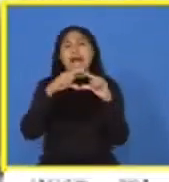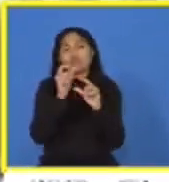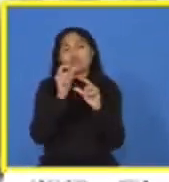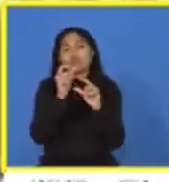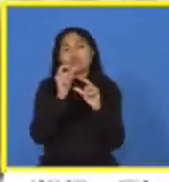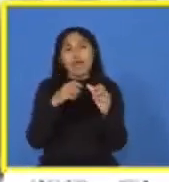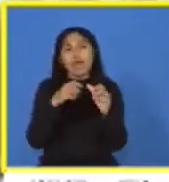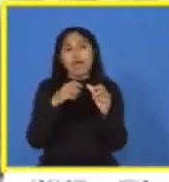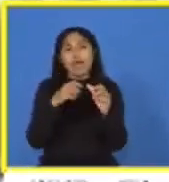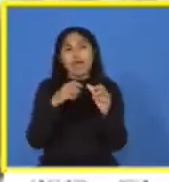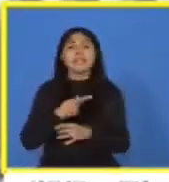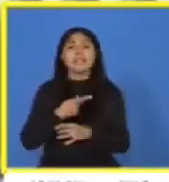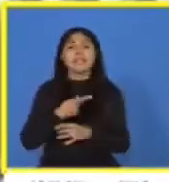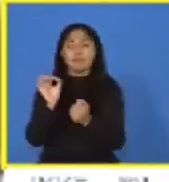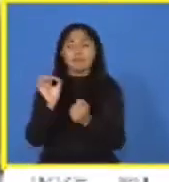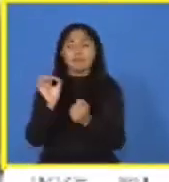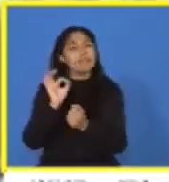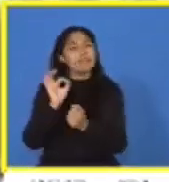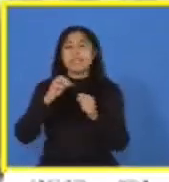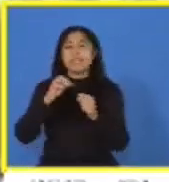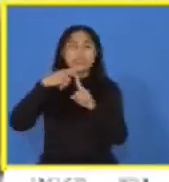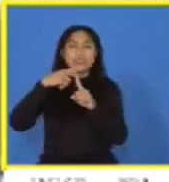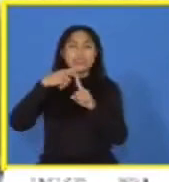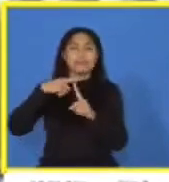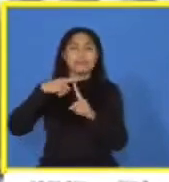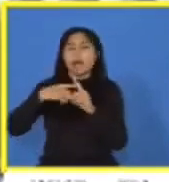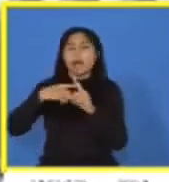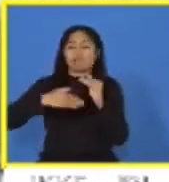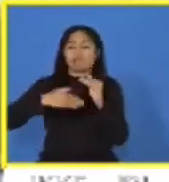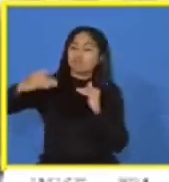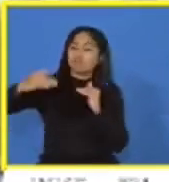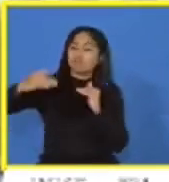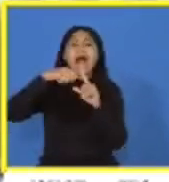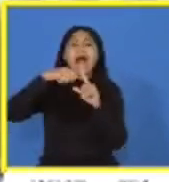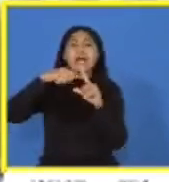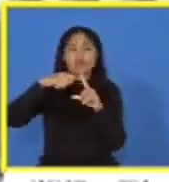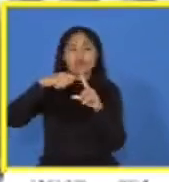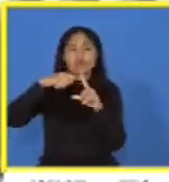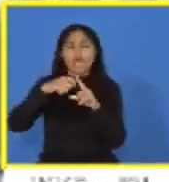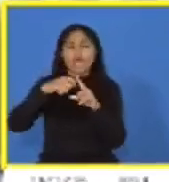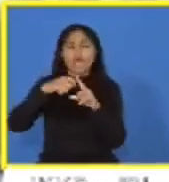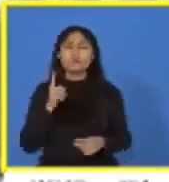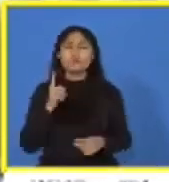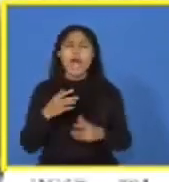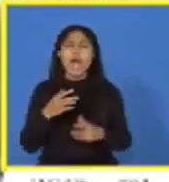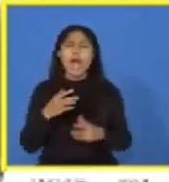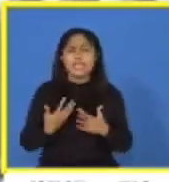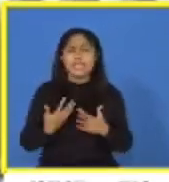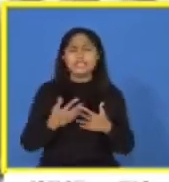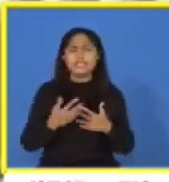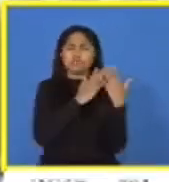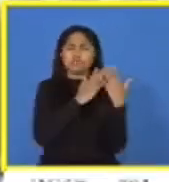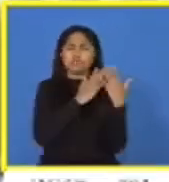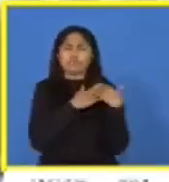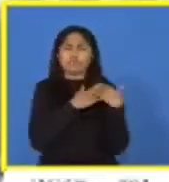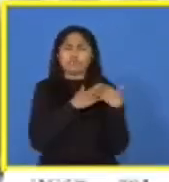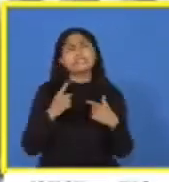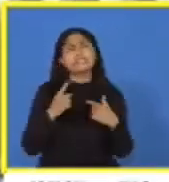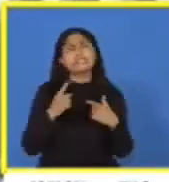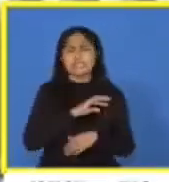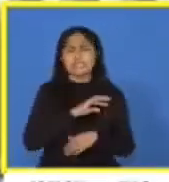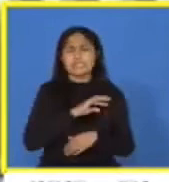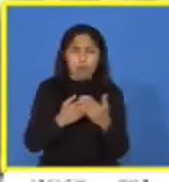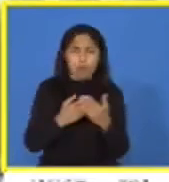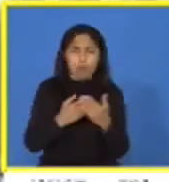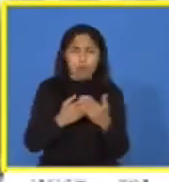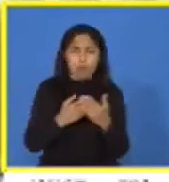tidak ada lonjakan kasus, dan itu ada di pundak kita semua. Kalau ditanya tentang kesiapan